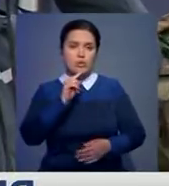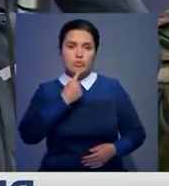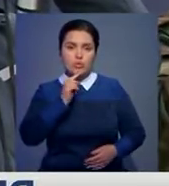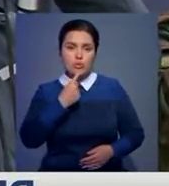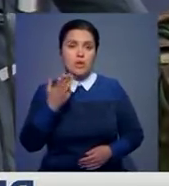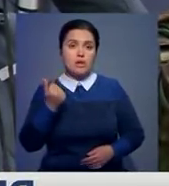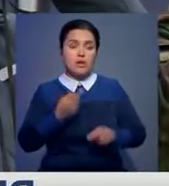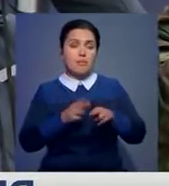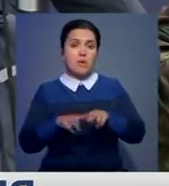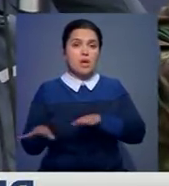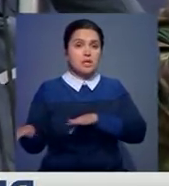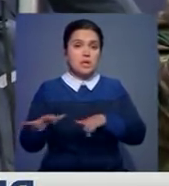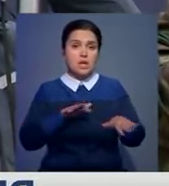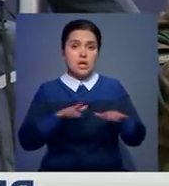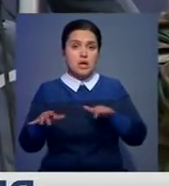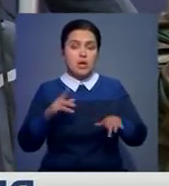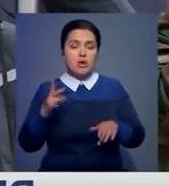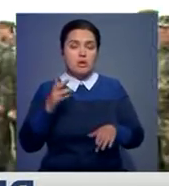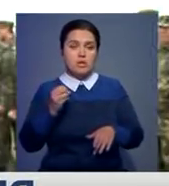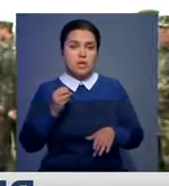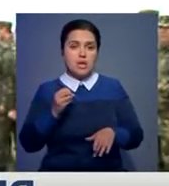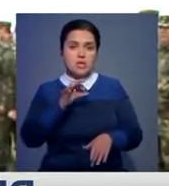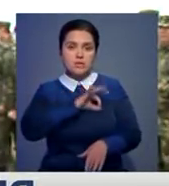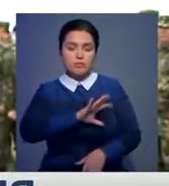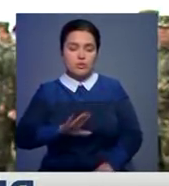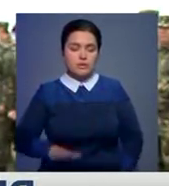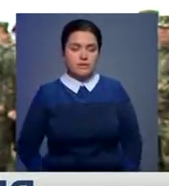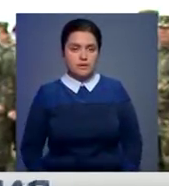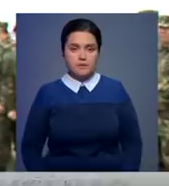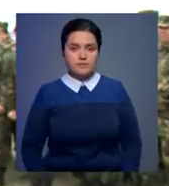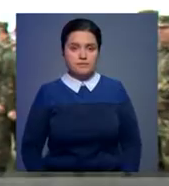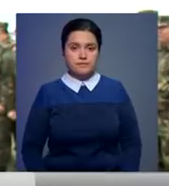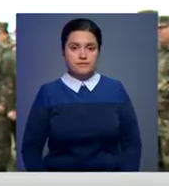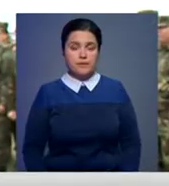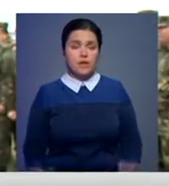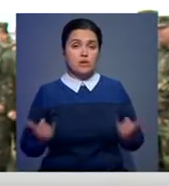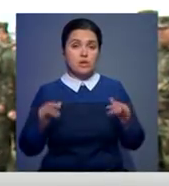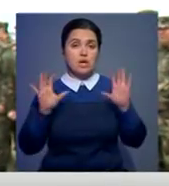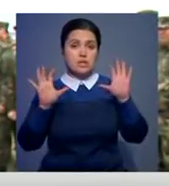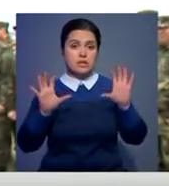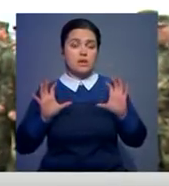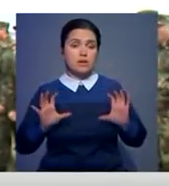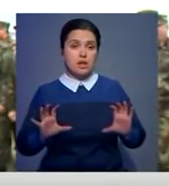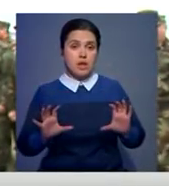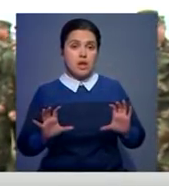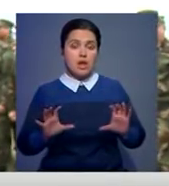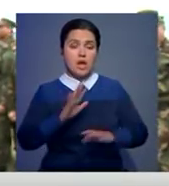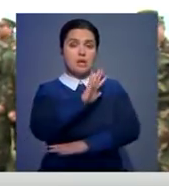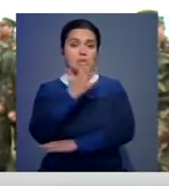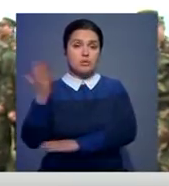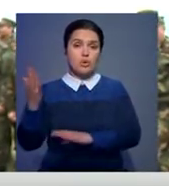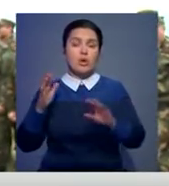этот тактический момент не стали брать в расчет. Вообще, в соответствии с действующим законодательством, это лесной кодекс, у